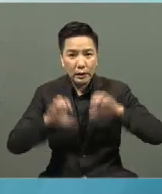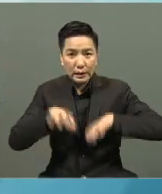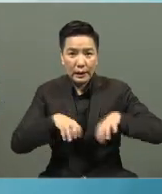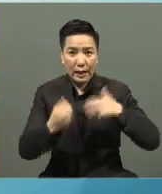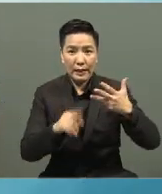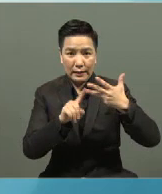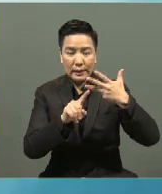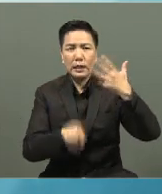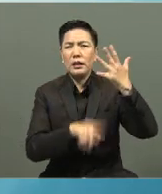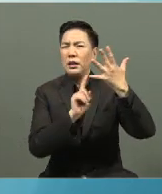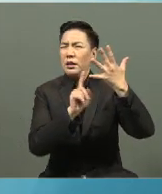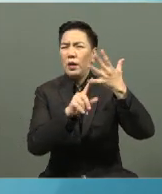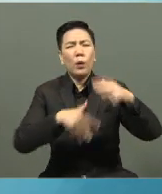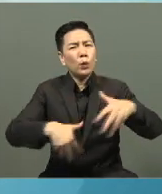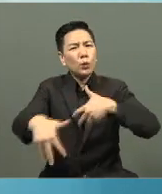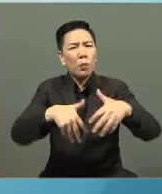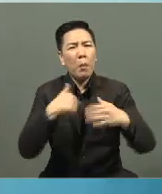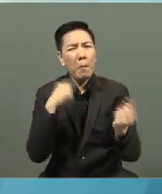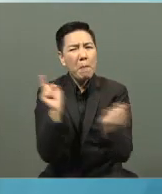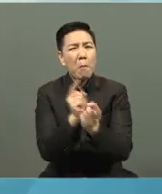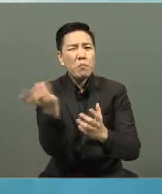คือผู้ที่เดินทางมาจากต่างประเทศและเข้าสถานกักกันของรัฐนะครับแล้วก็ไปสถานที่ชุมชนข้อที่5นี่แหละครับถึงแม้จะเจอน้อยแต่ก็เป็นจุดที่ต้องระวังเพราะเราจะมีการ